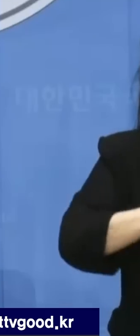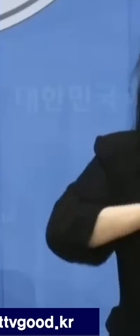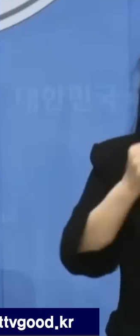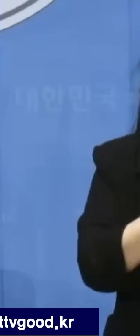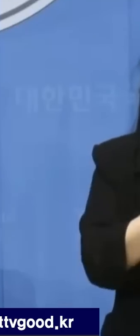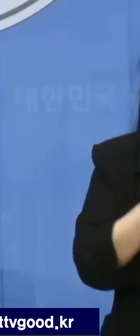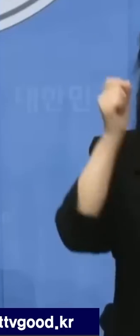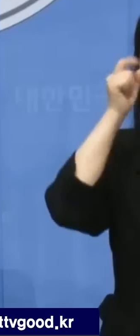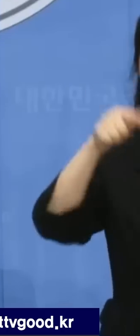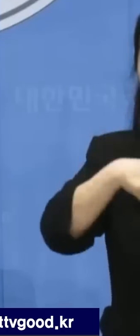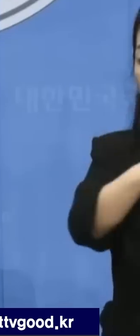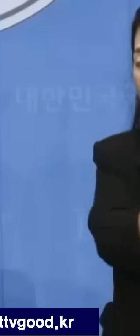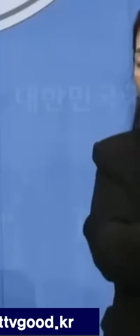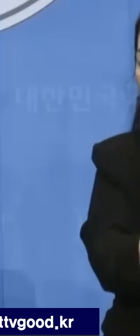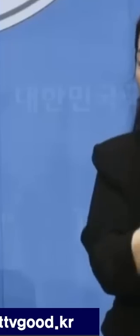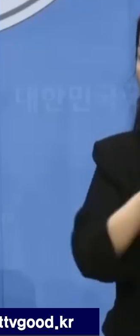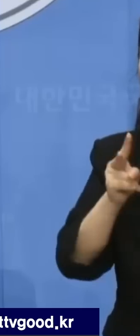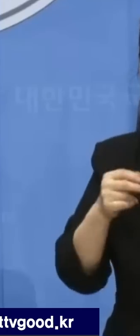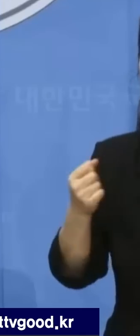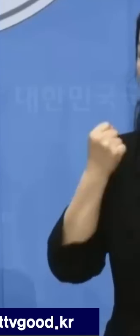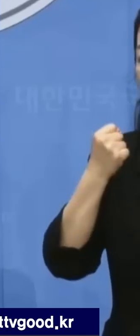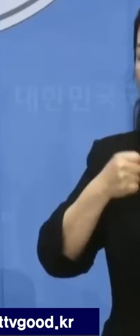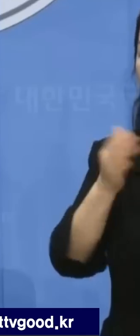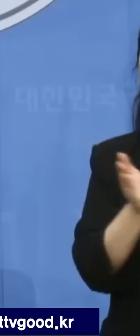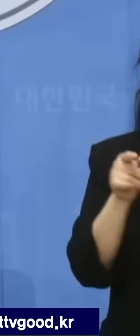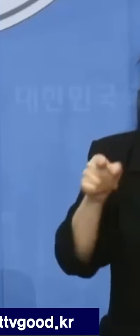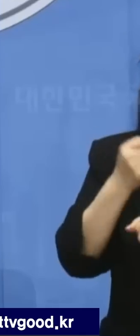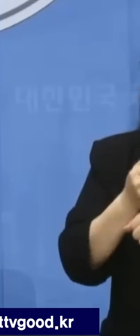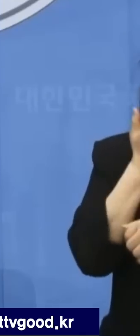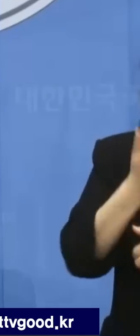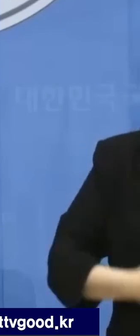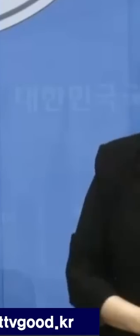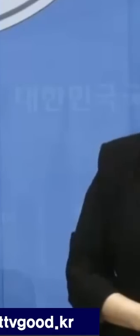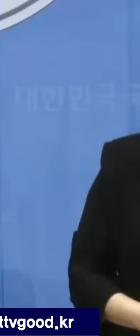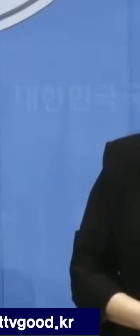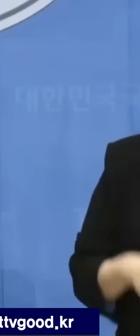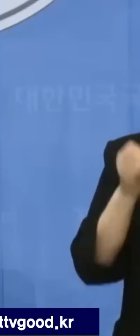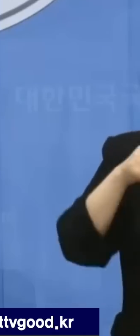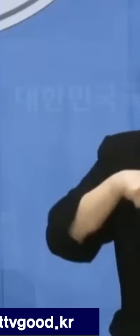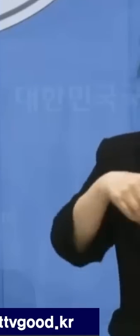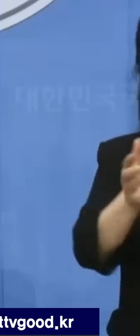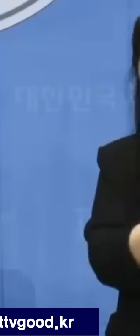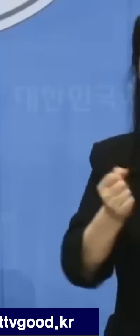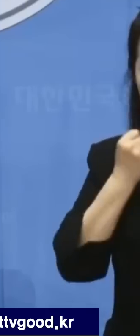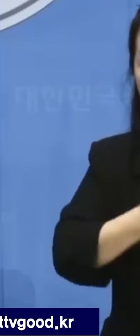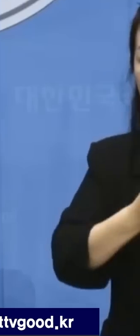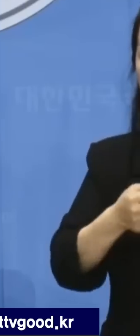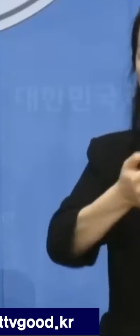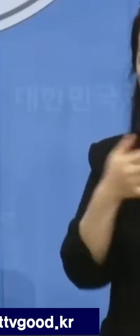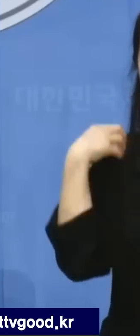내는 유능한 정당이라야 강한 민주당이 될 수 있습니다. 강한 수권 야당을 만들어 반드시